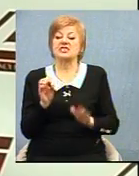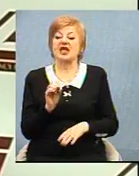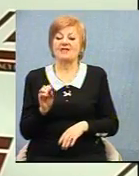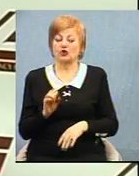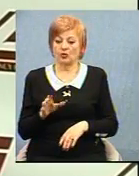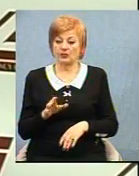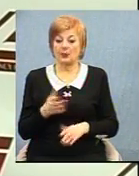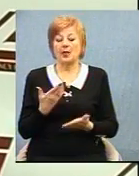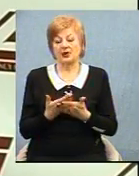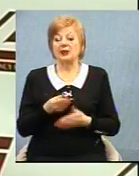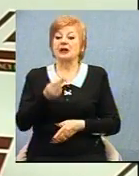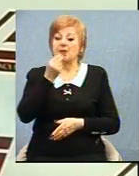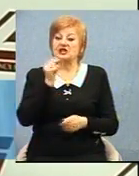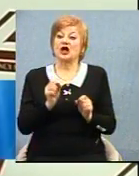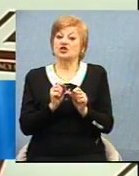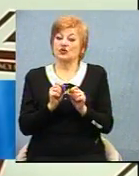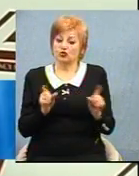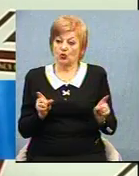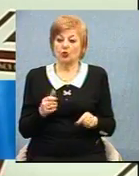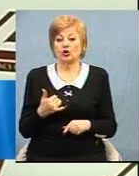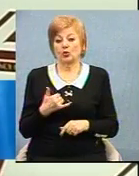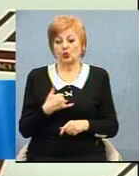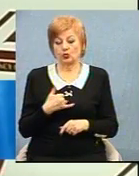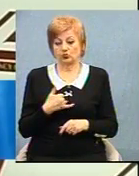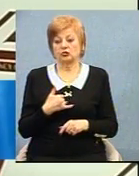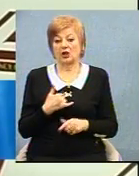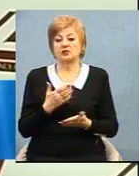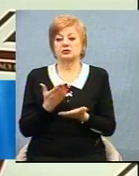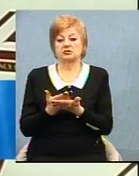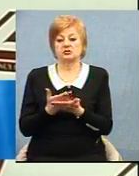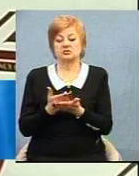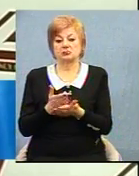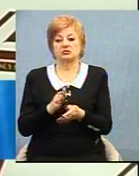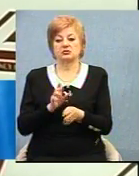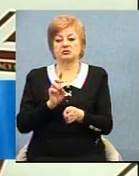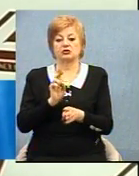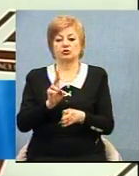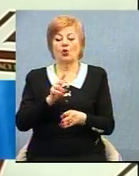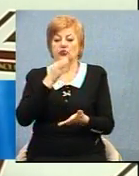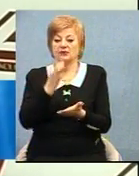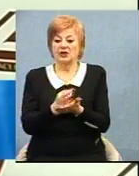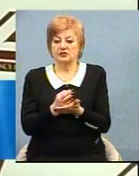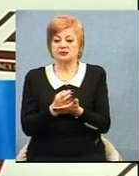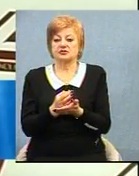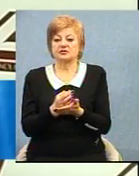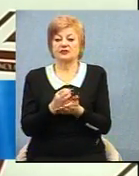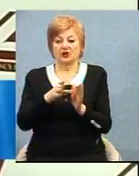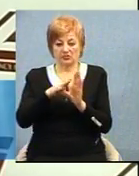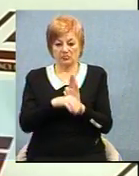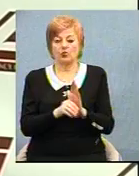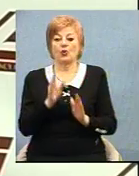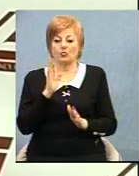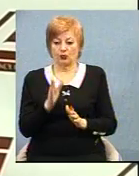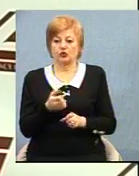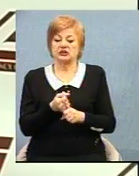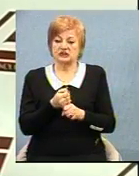питання, наприклад, питання в школах, да, у нас там обслуживаются подрядчиками. Значит, мы с большой долей вероятности будем